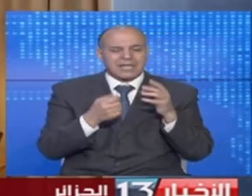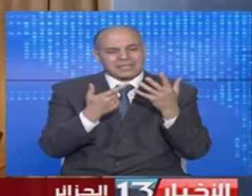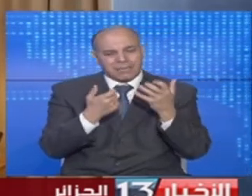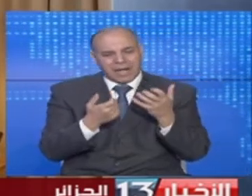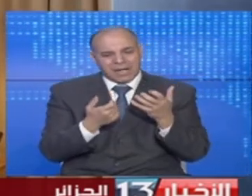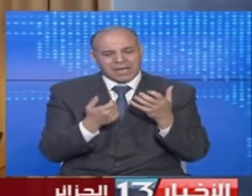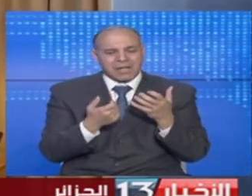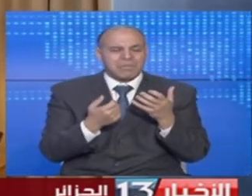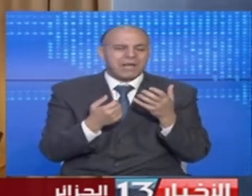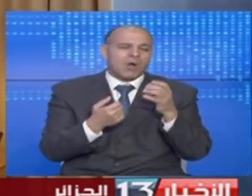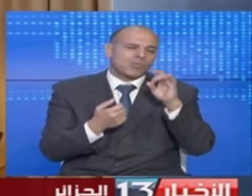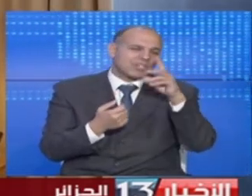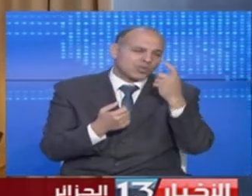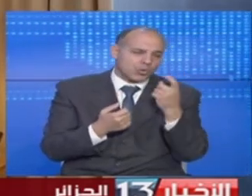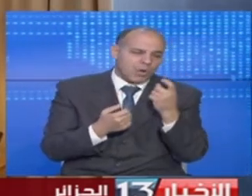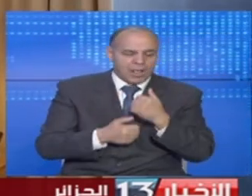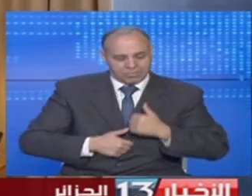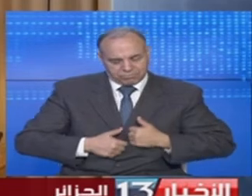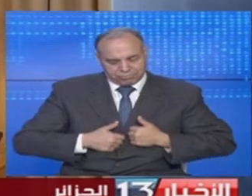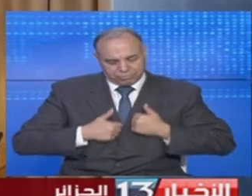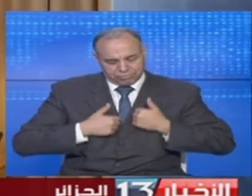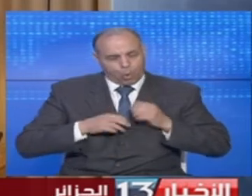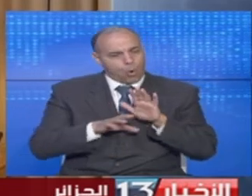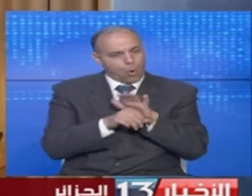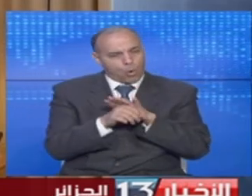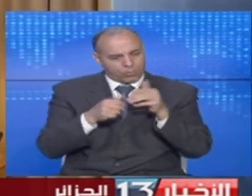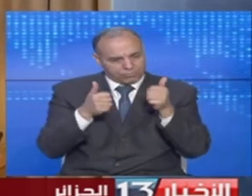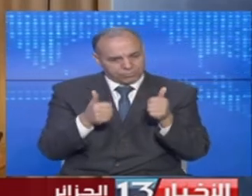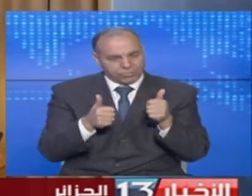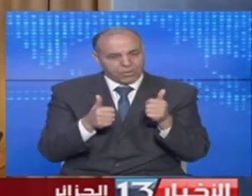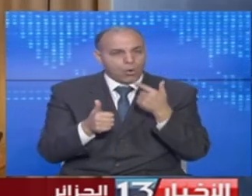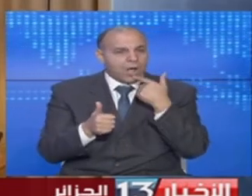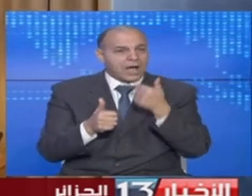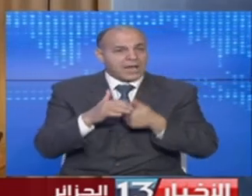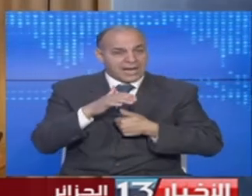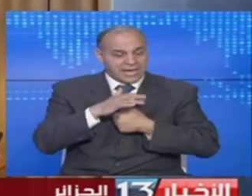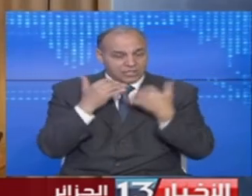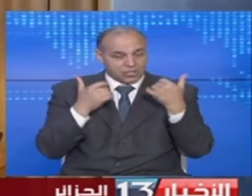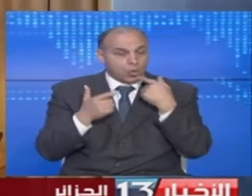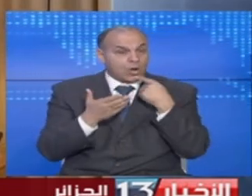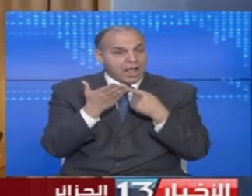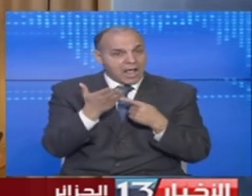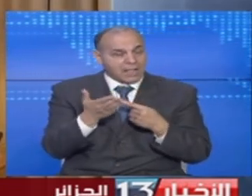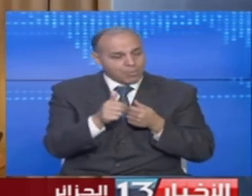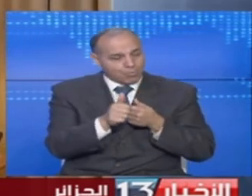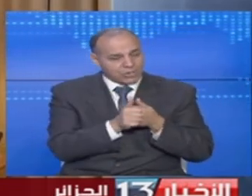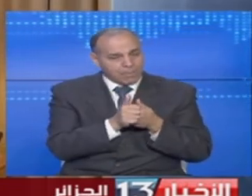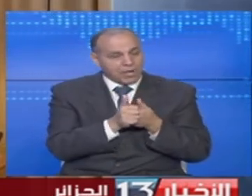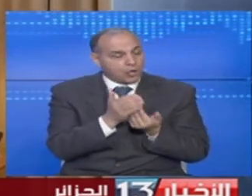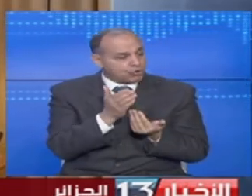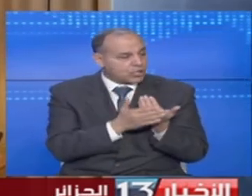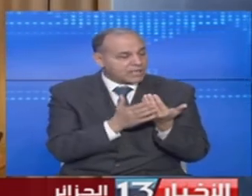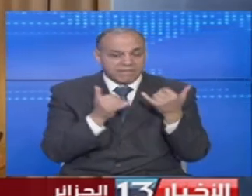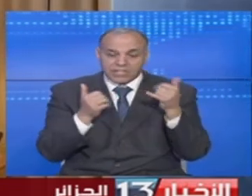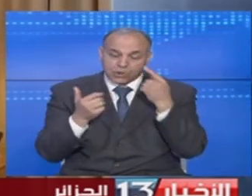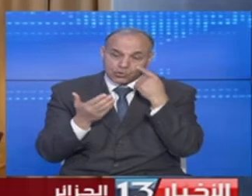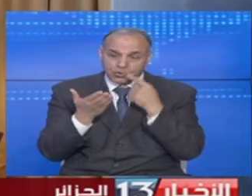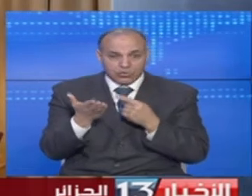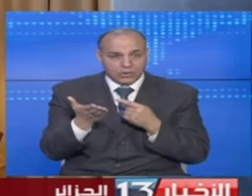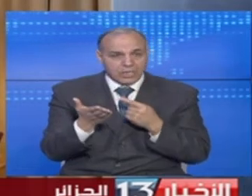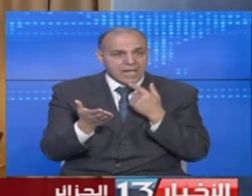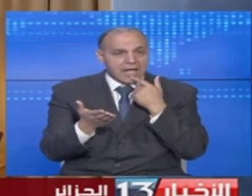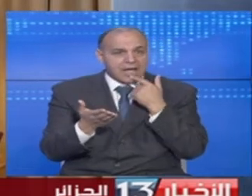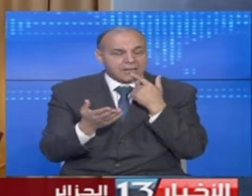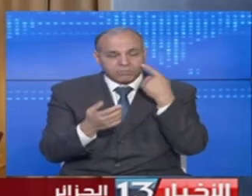إلى 3 أسابيع حتى يتعافى بشكل كامل. وشدد تبون أنه بصدد متابعة التطورات في الجزائر التي